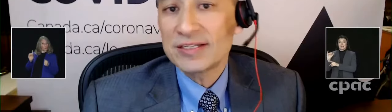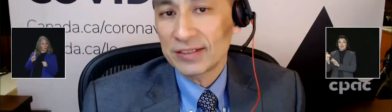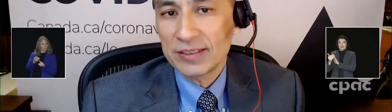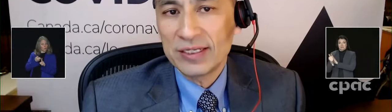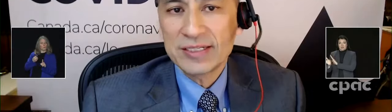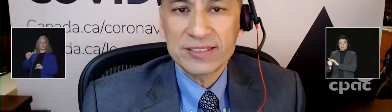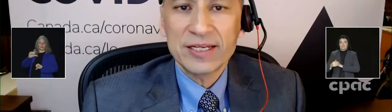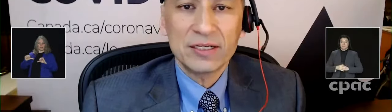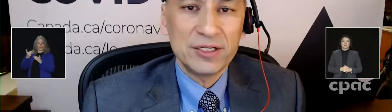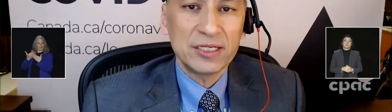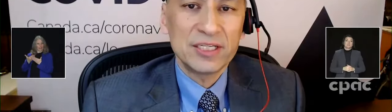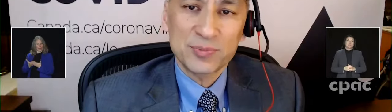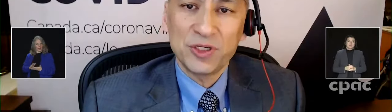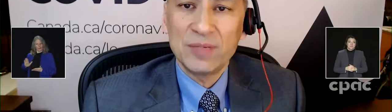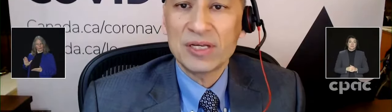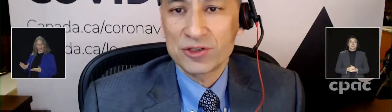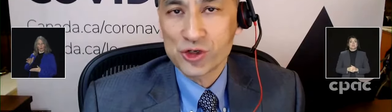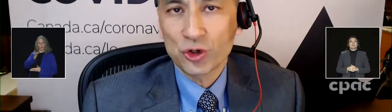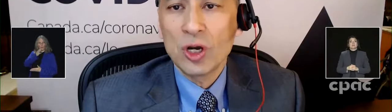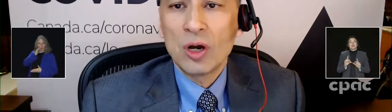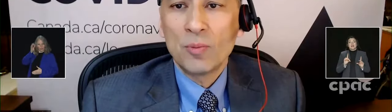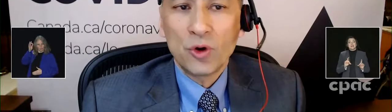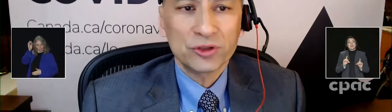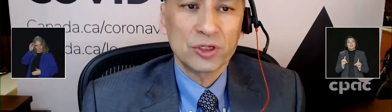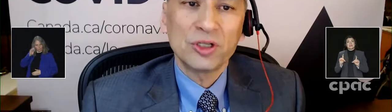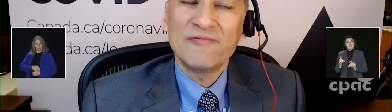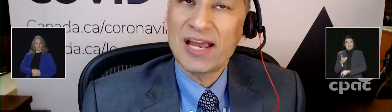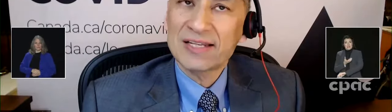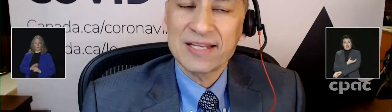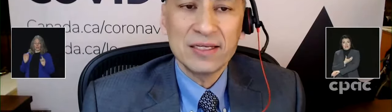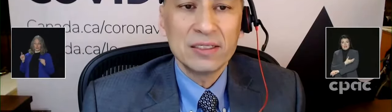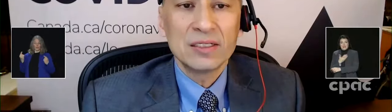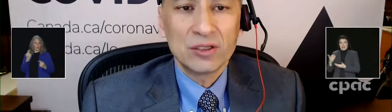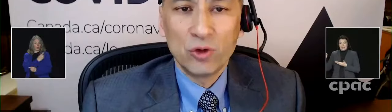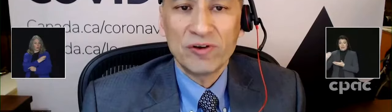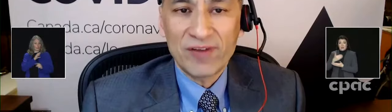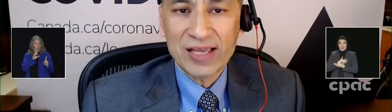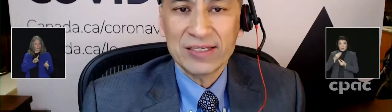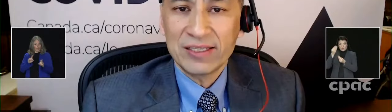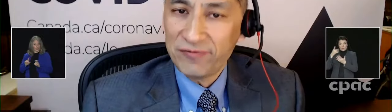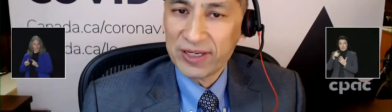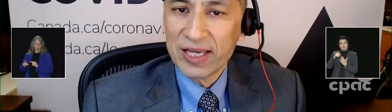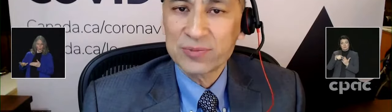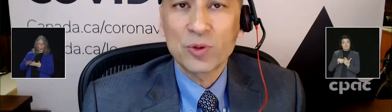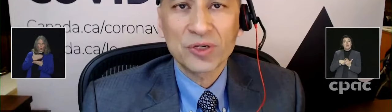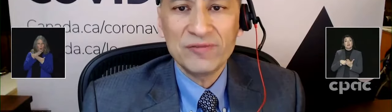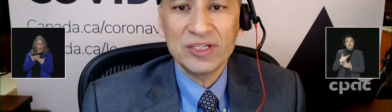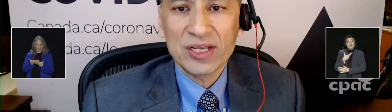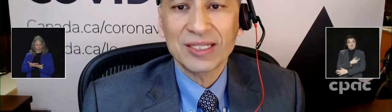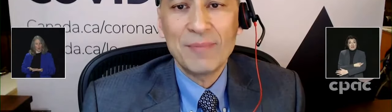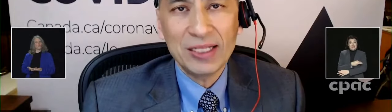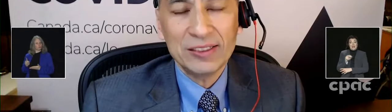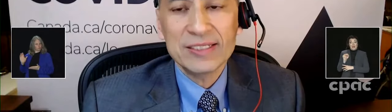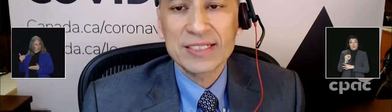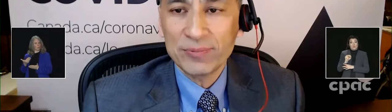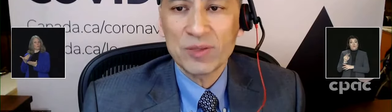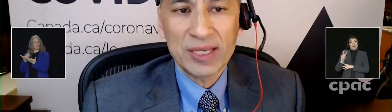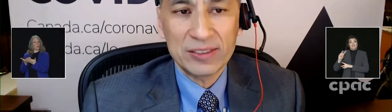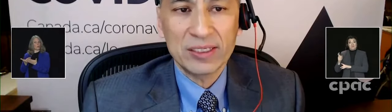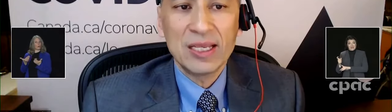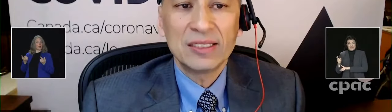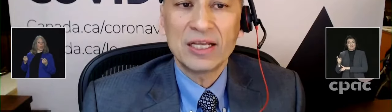données des essais cliniques disponibles à ce jour montrent que le vaccin de Novavax est efficace pour prévenir la